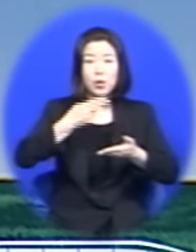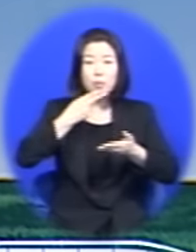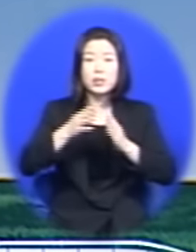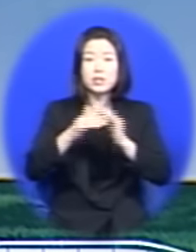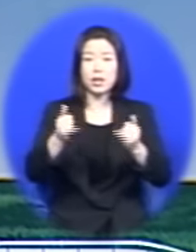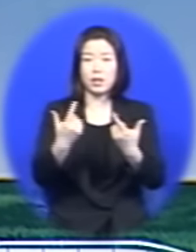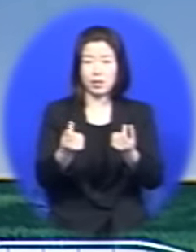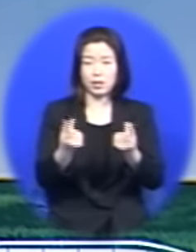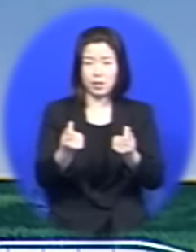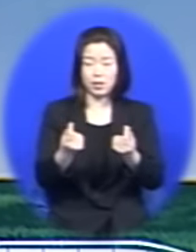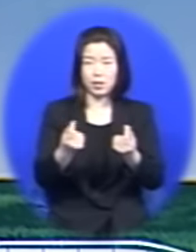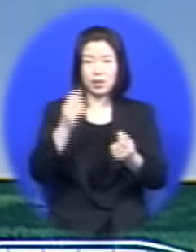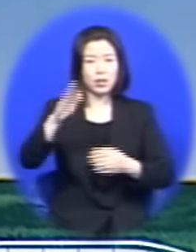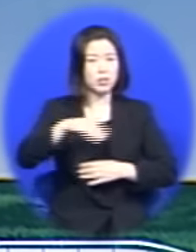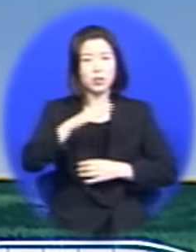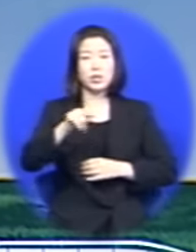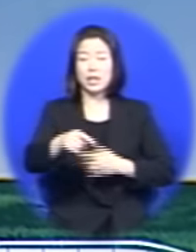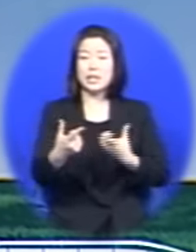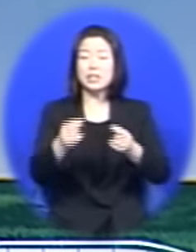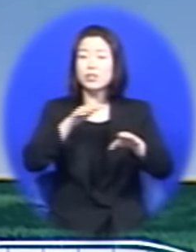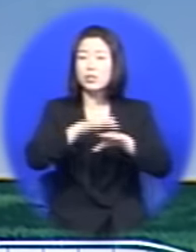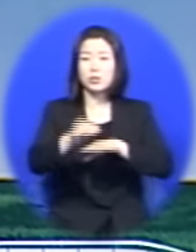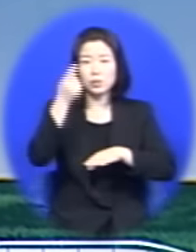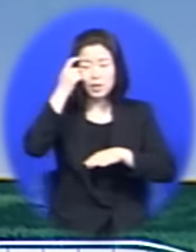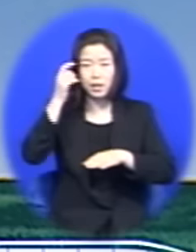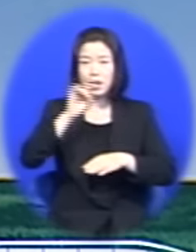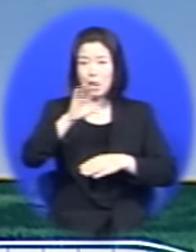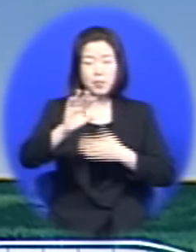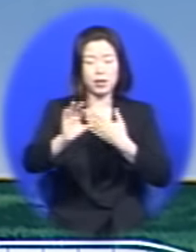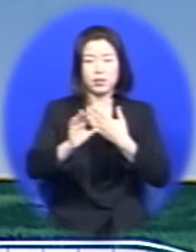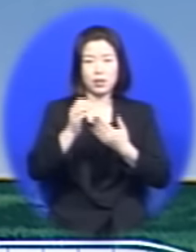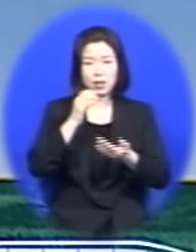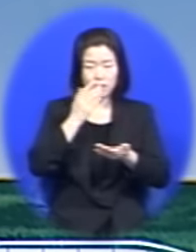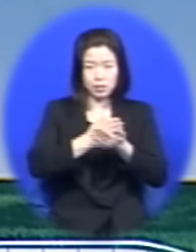같아요. 절대로 이렇게 생각해서도 안 된다는 겁니다.